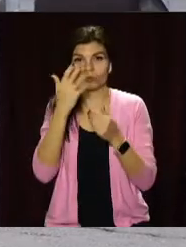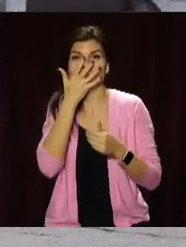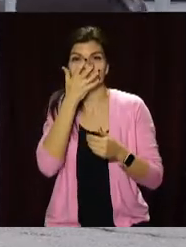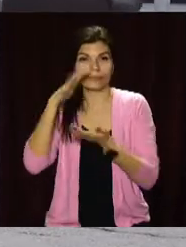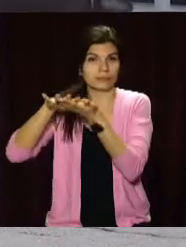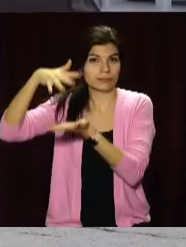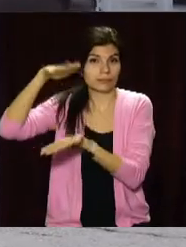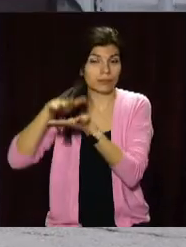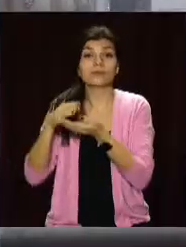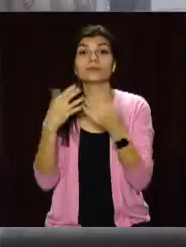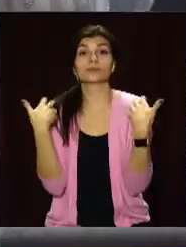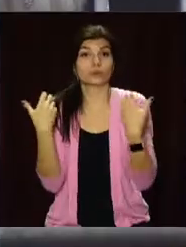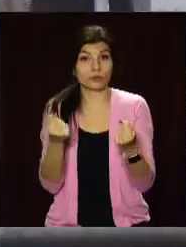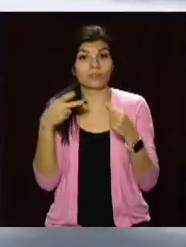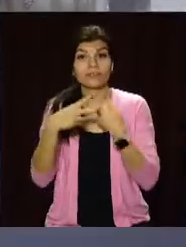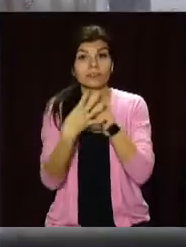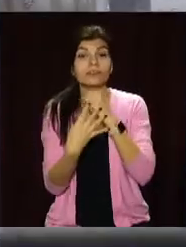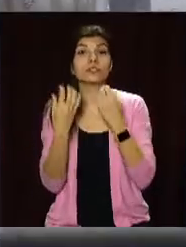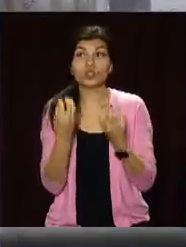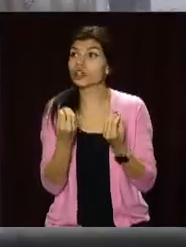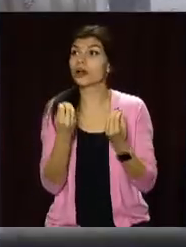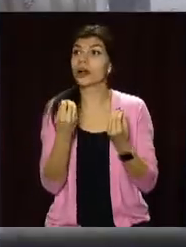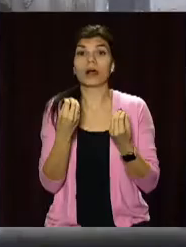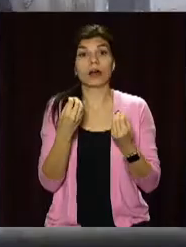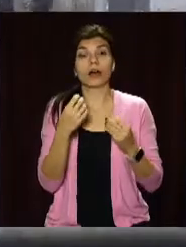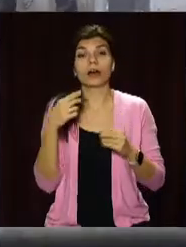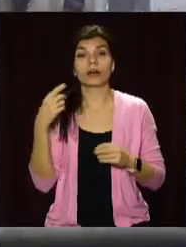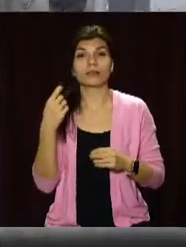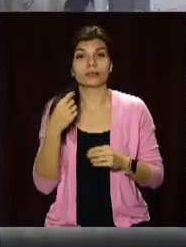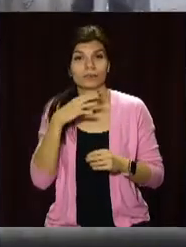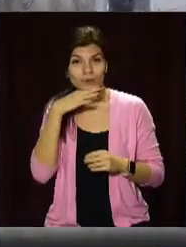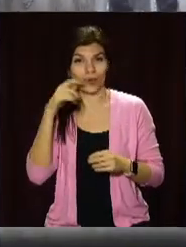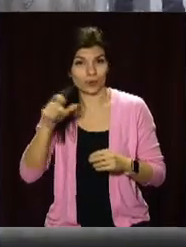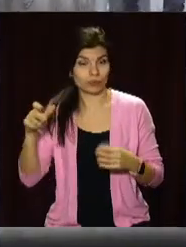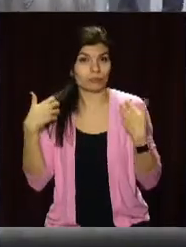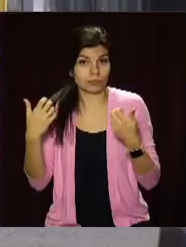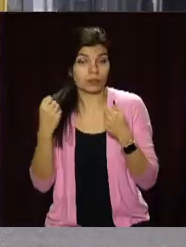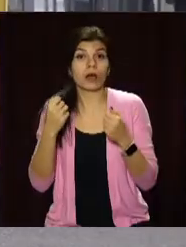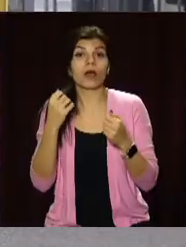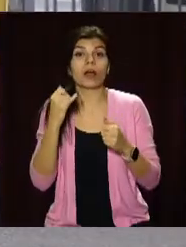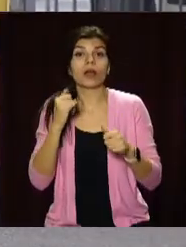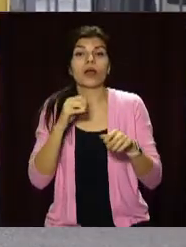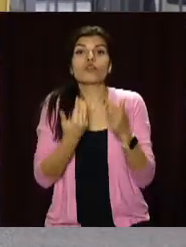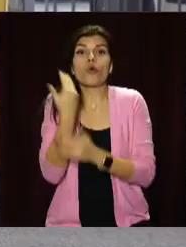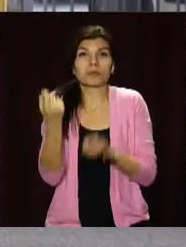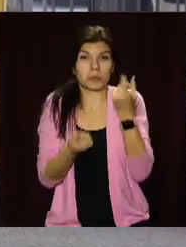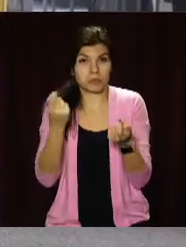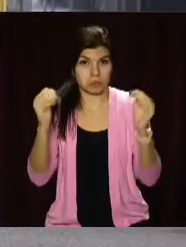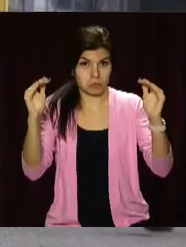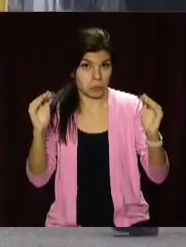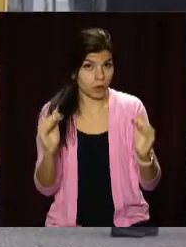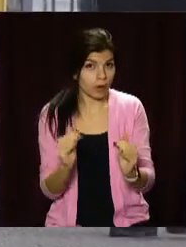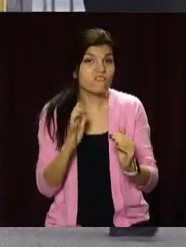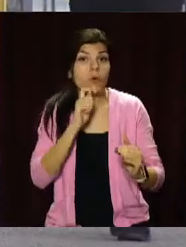легенів. Подолали COVID-19 ще майже 1300 мешканців регіону. Знизилася кількість активних випадків захворювання